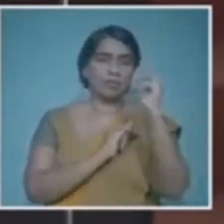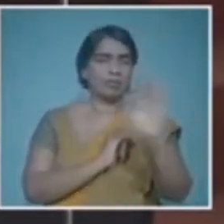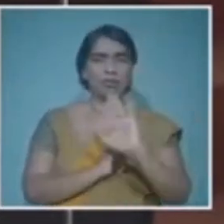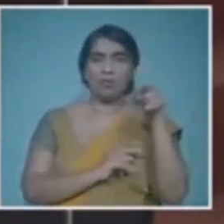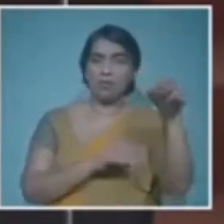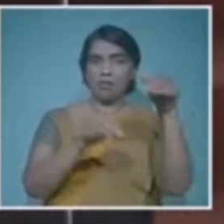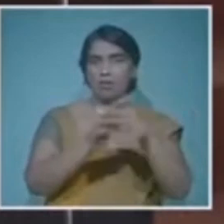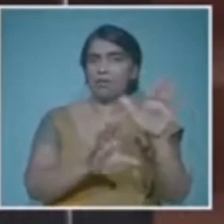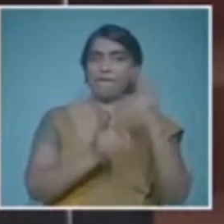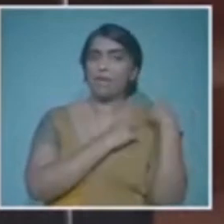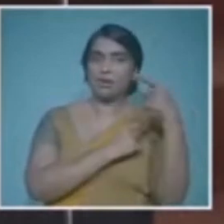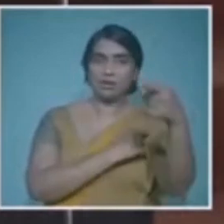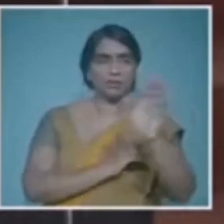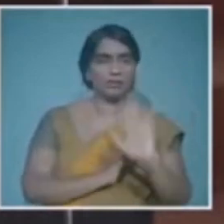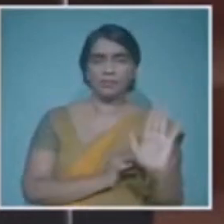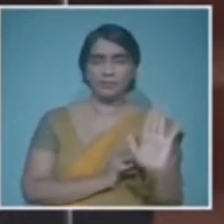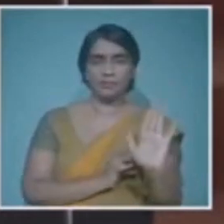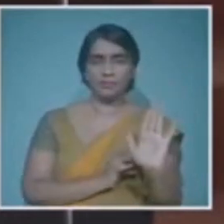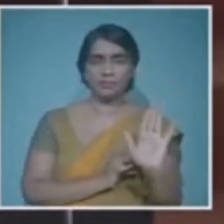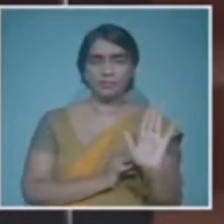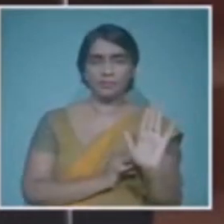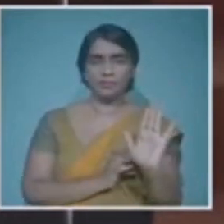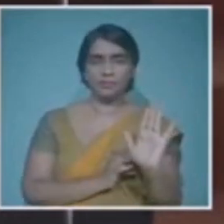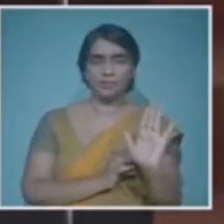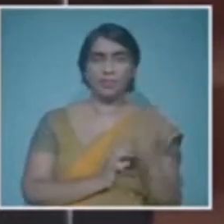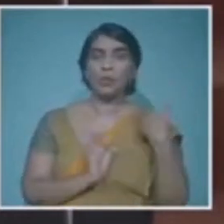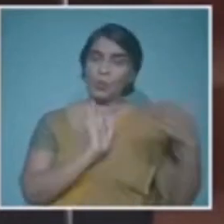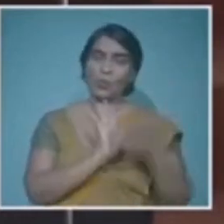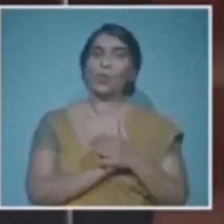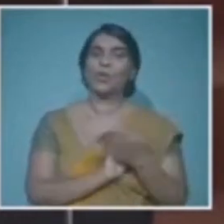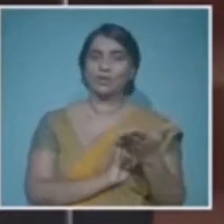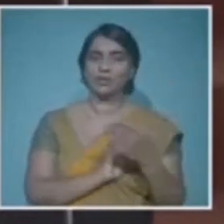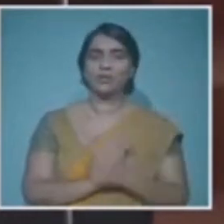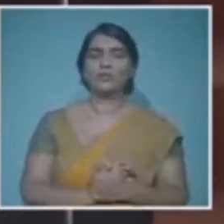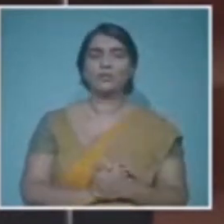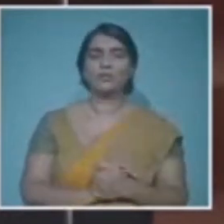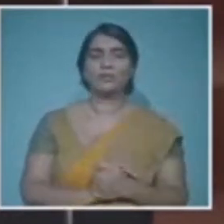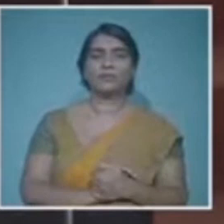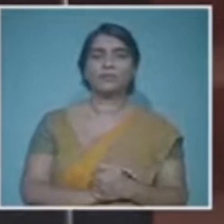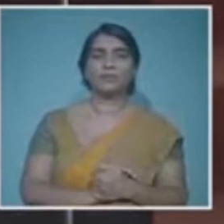නෙවෙයි මේකටම කියන්න ඕන. එතකොට අපිත් එක්ක රීටි.